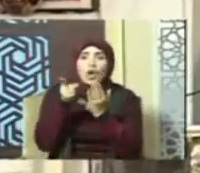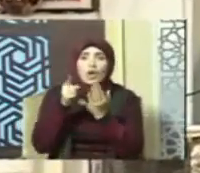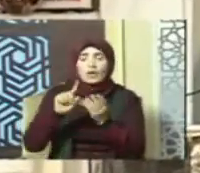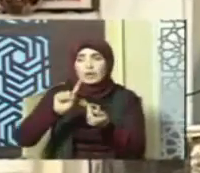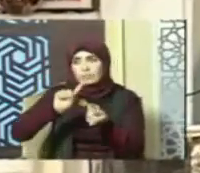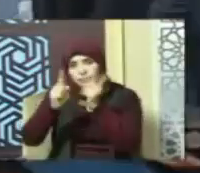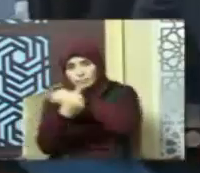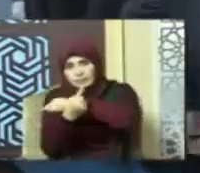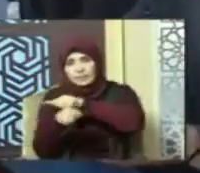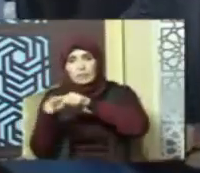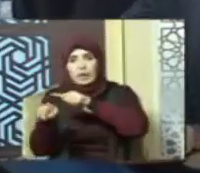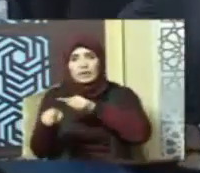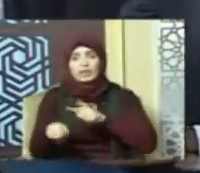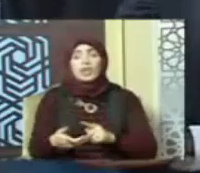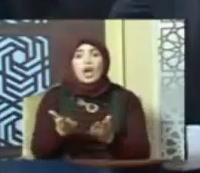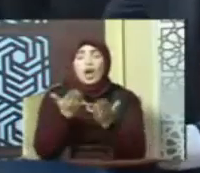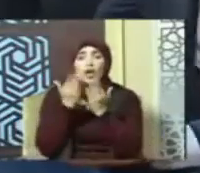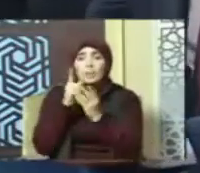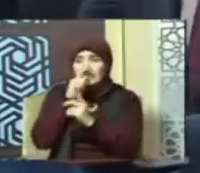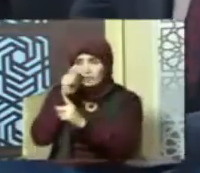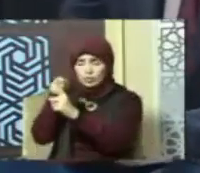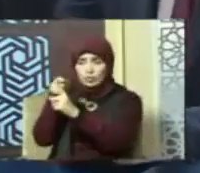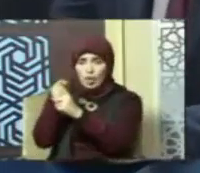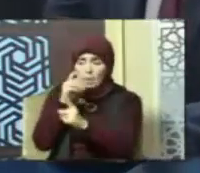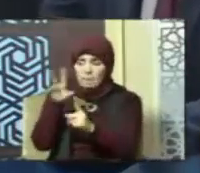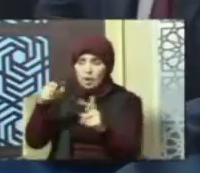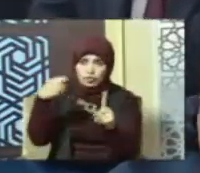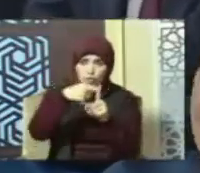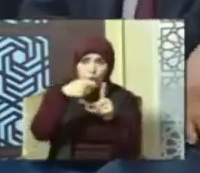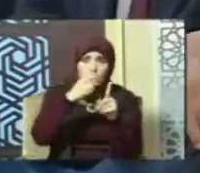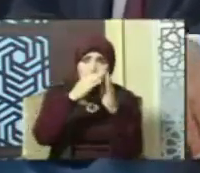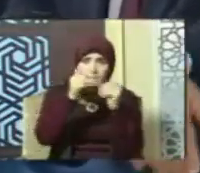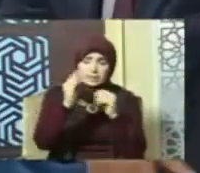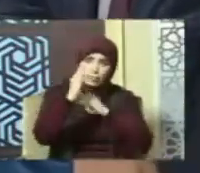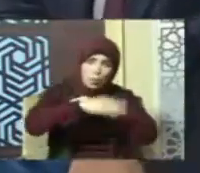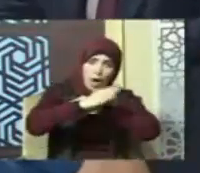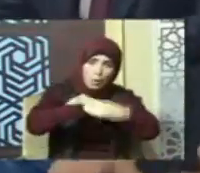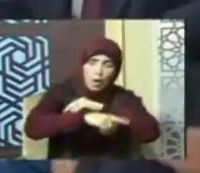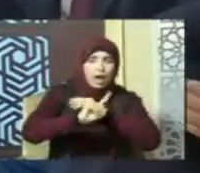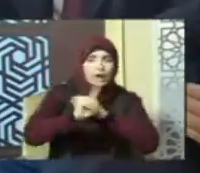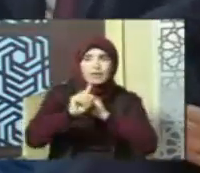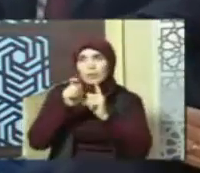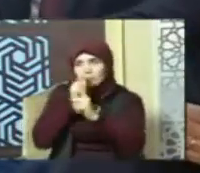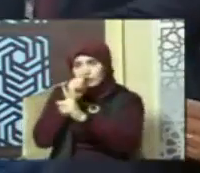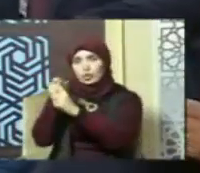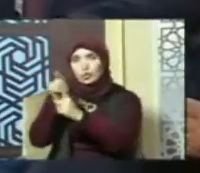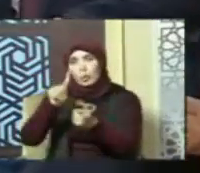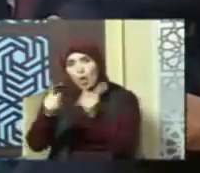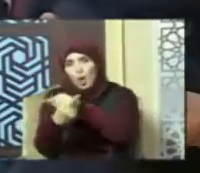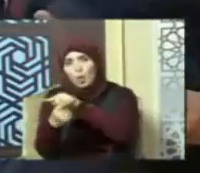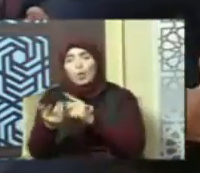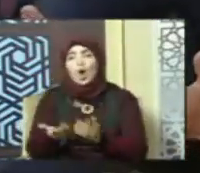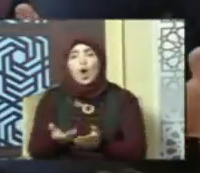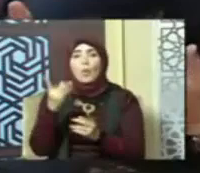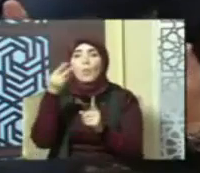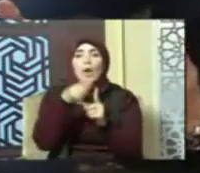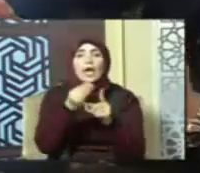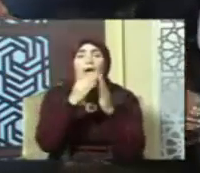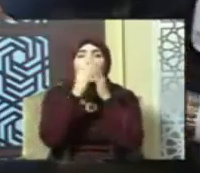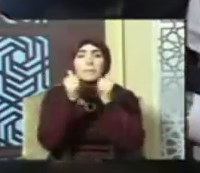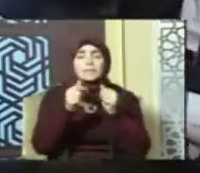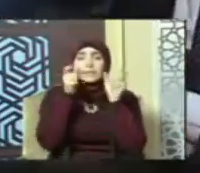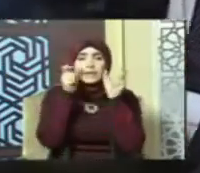تدبيره تدميره، واجعل العاقبة عليه لا له، واجعل مصرنا أمنا أمانا